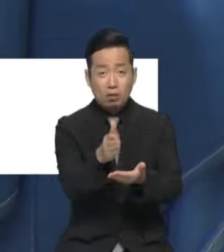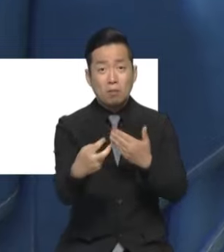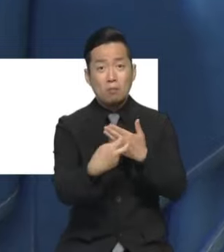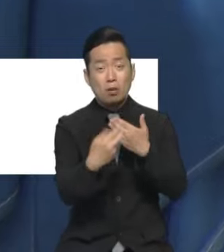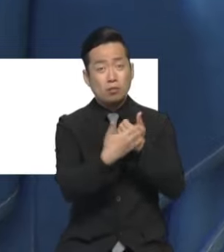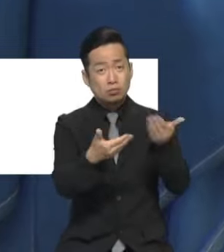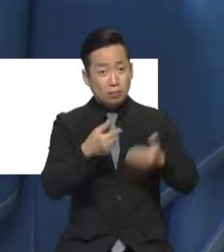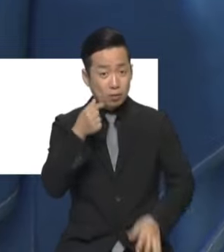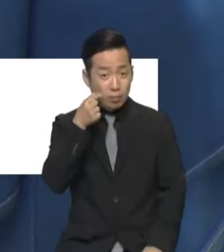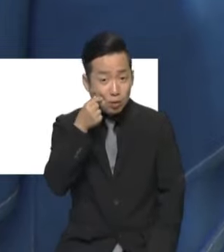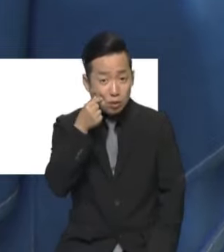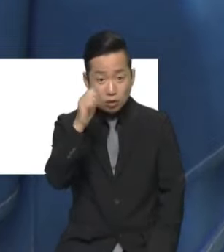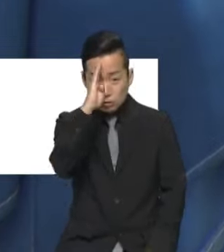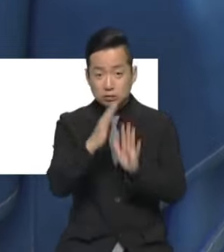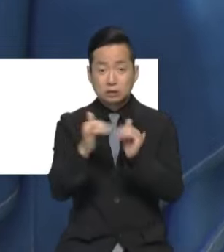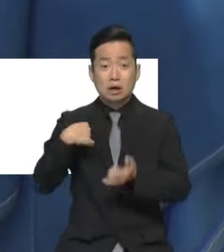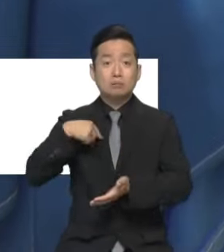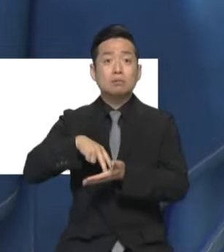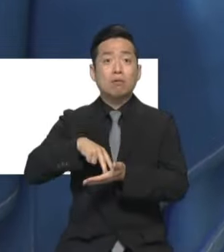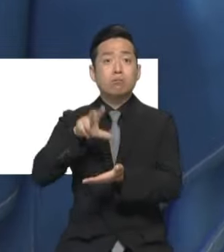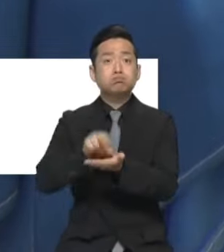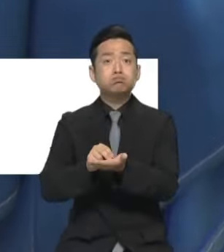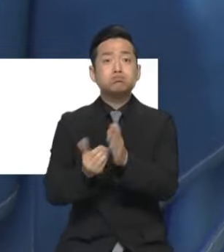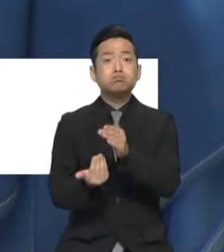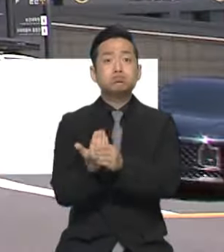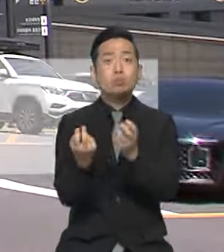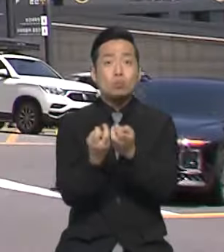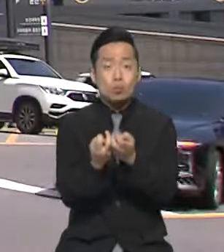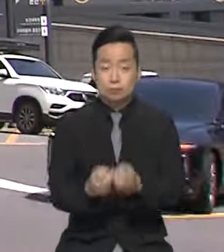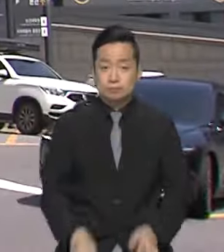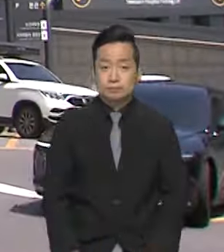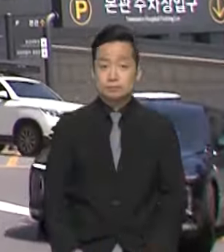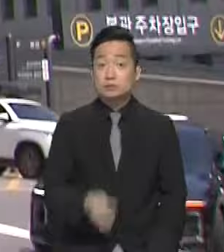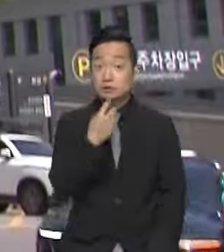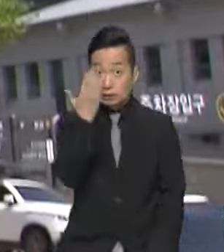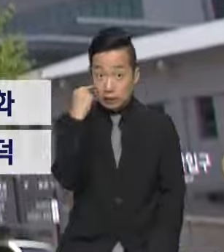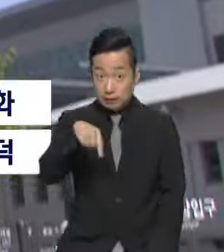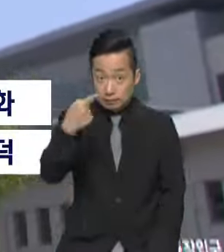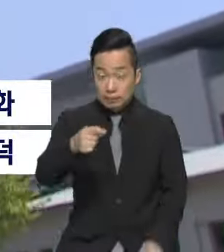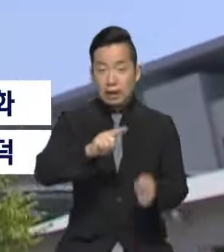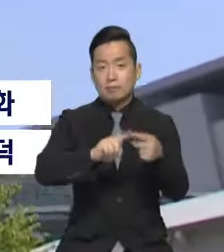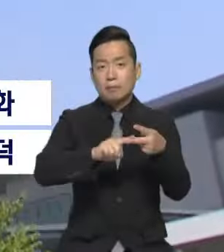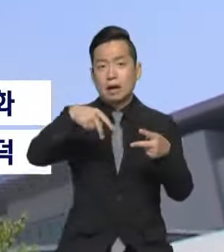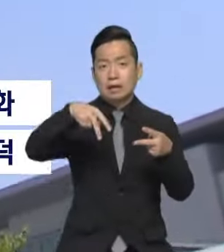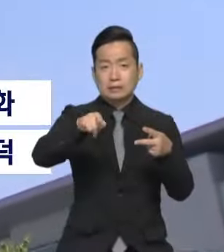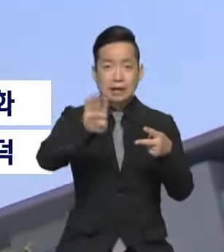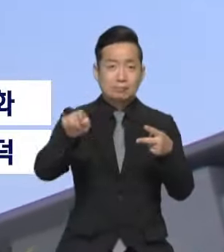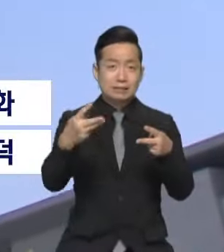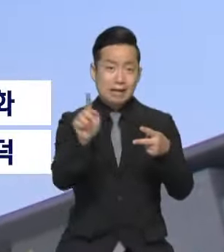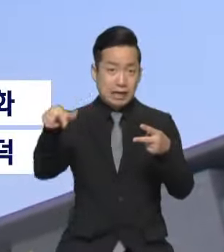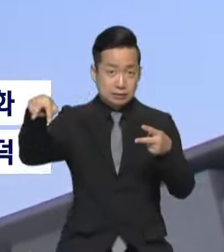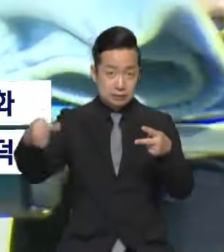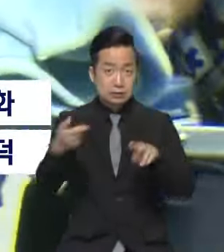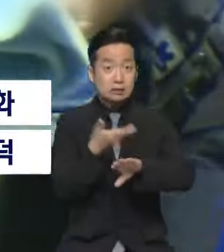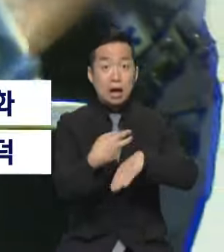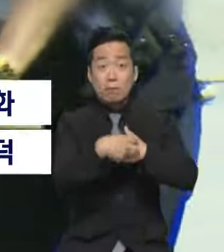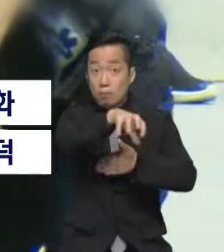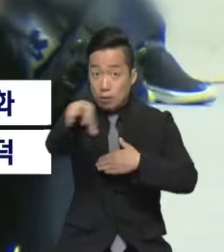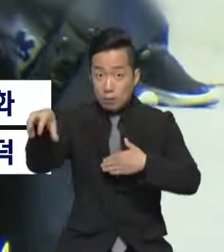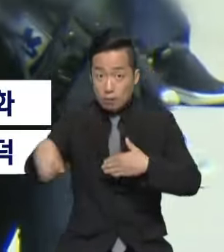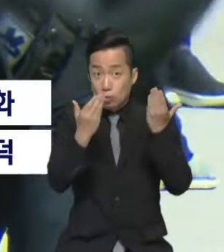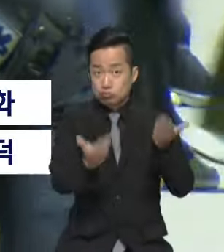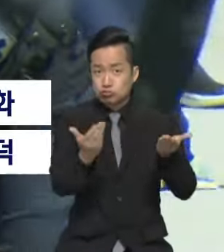못하는 건 환자인들은 문제점이 생길 거 아니에요. 서울대에 이어 세브란스 병원 등 다른 대형 병원들까지 무기한 집단